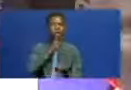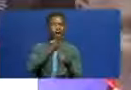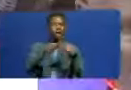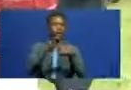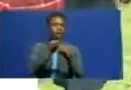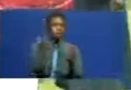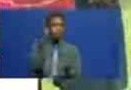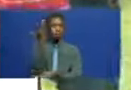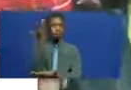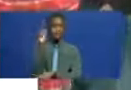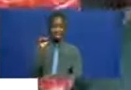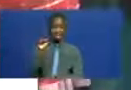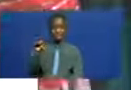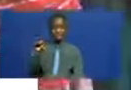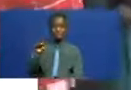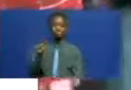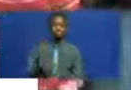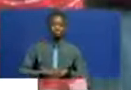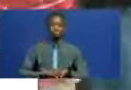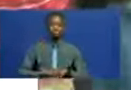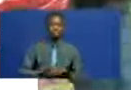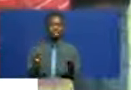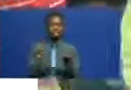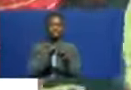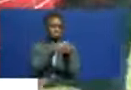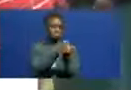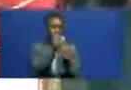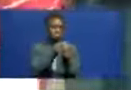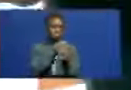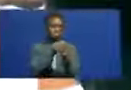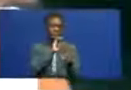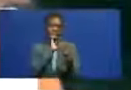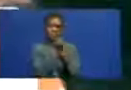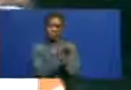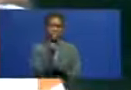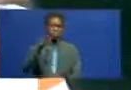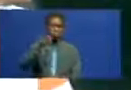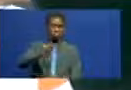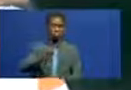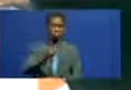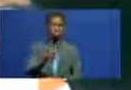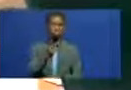za uhifadhi wa mazingira, wanajamii hao wamepanda miche